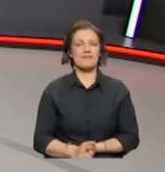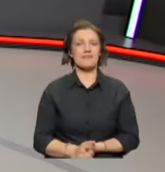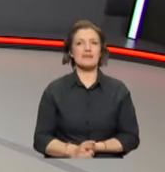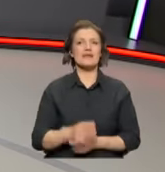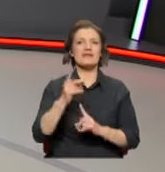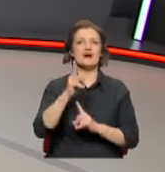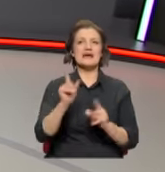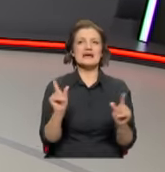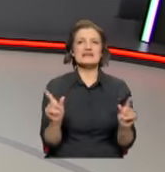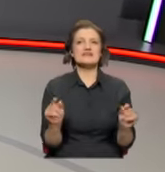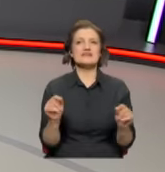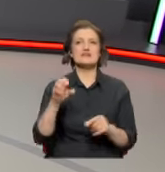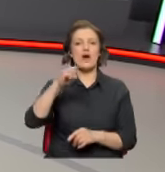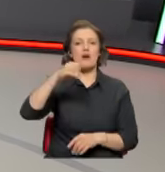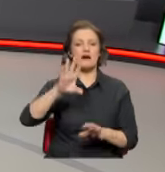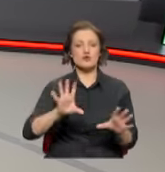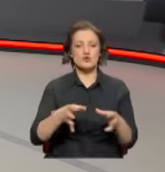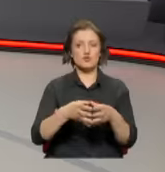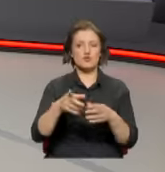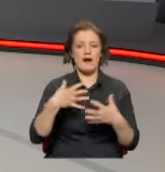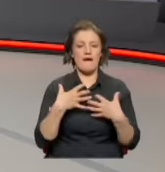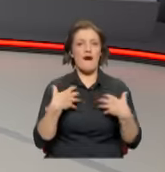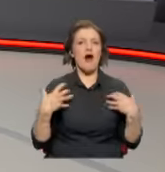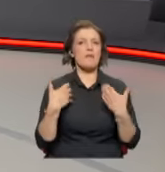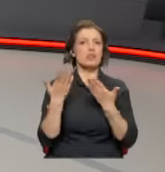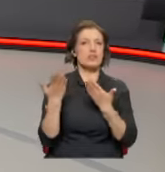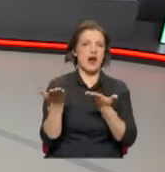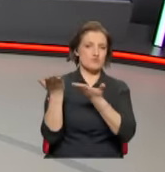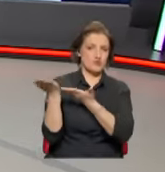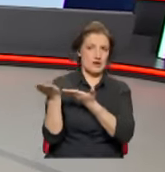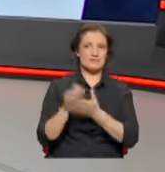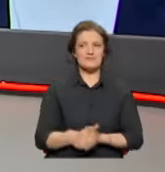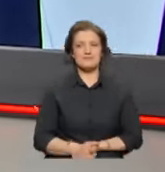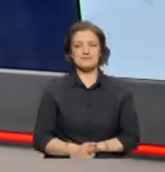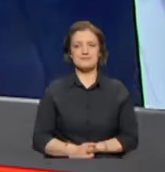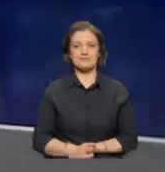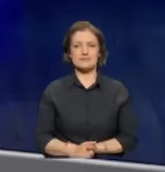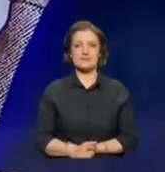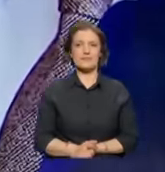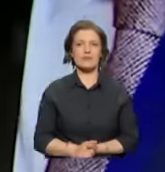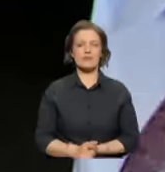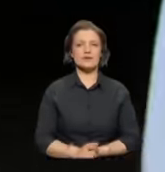İrfancığım, İstakoz AK Parti grubunda kahramanlar da burada.